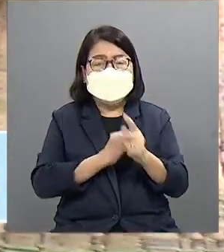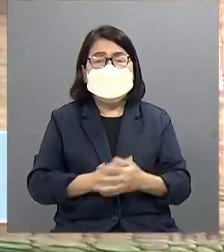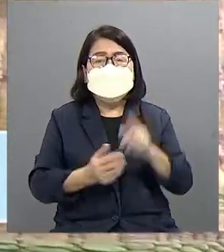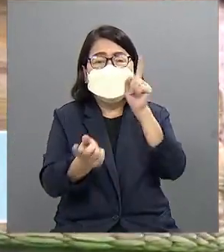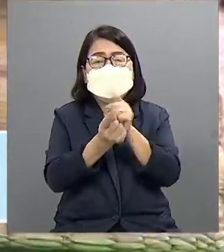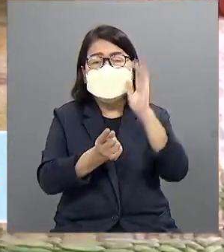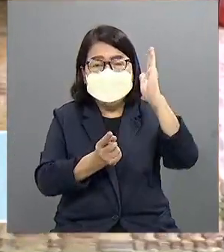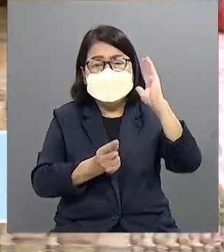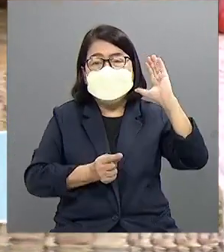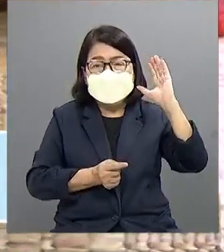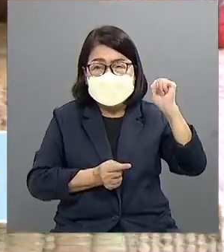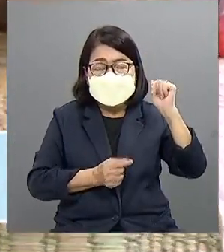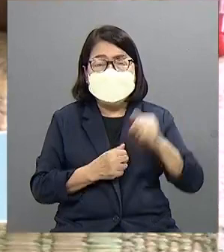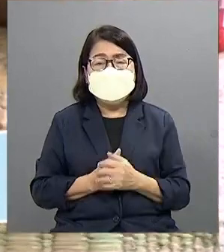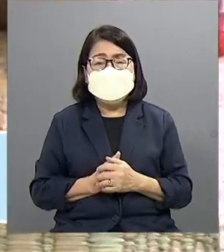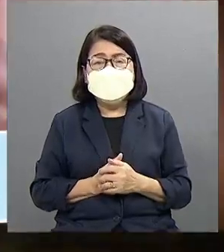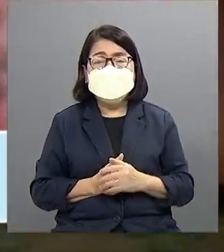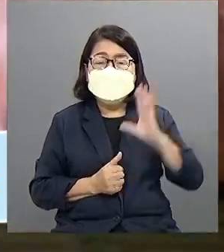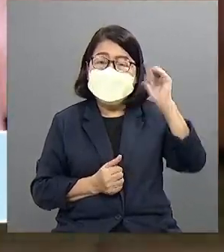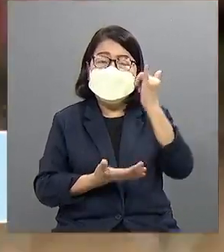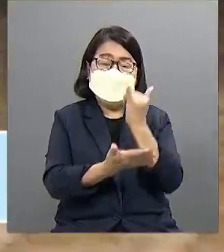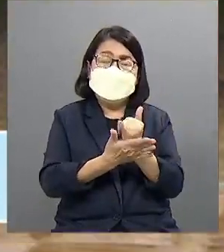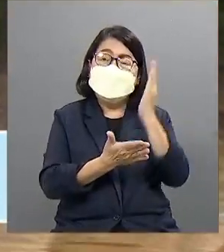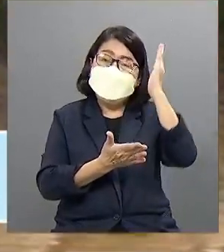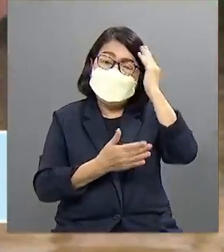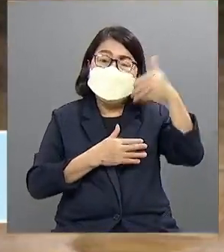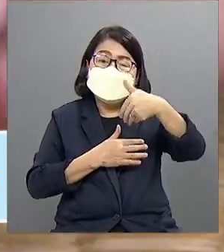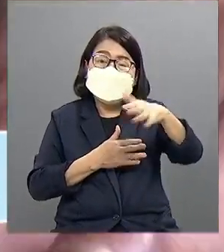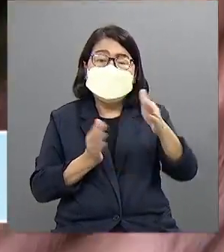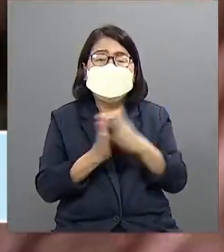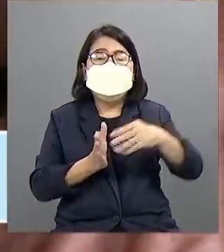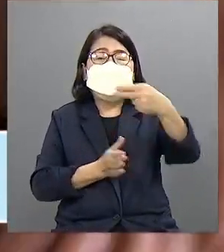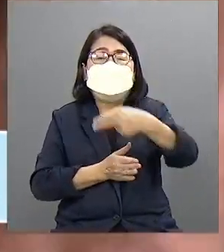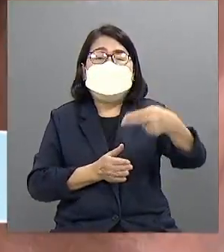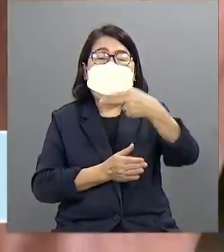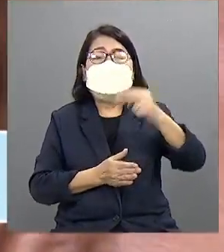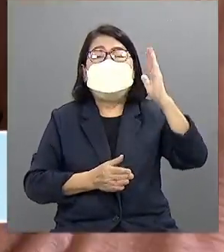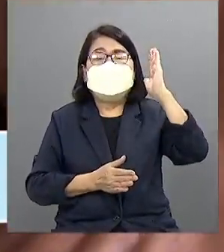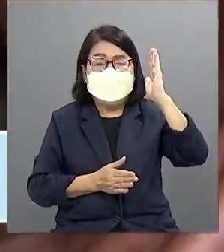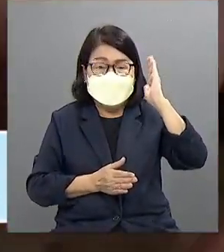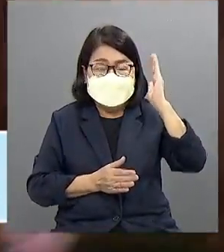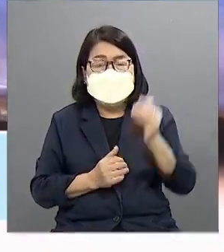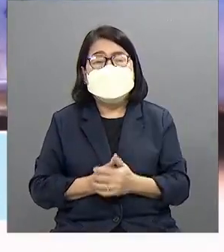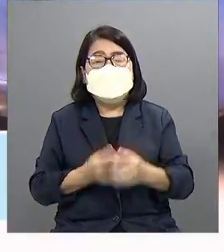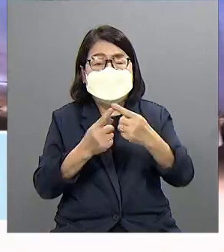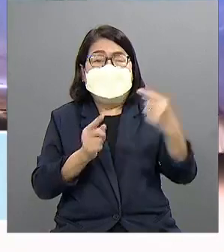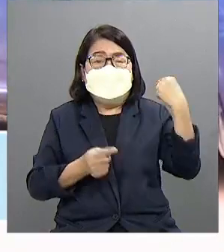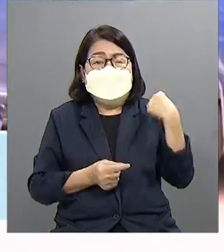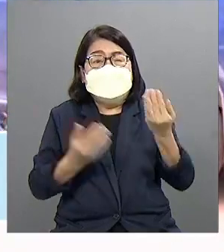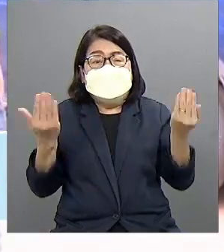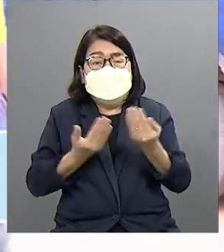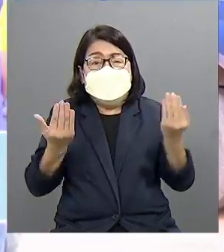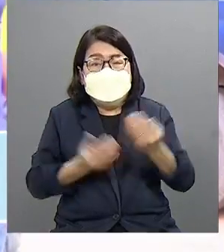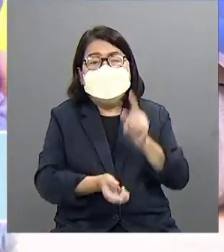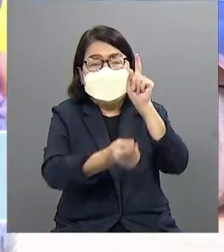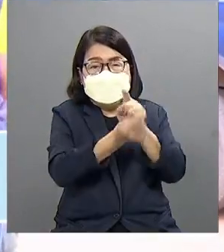คนนี้นอนอยู่หน้าบ้านกับหลานชายก่อนที่ลูกชายอีกคนนึงนะคะจะออกมาพบกับเจ้าหน้าที่นะคะแล้วก็สอบ